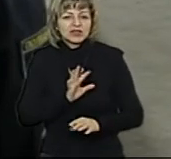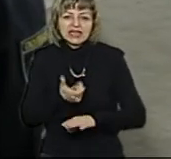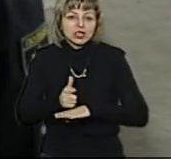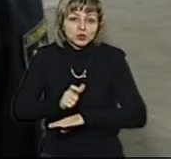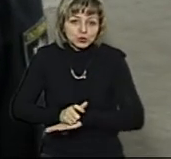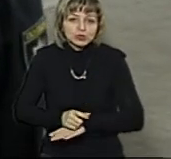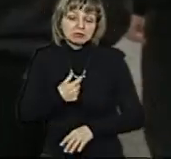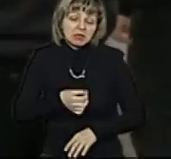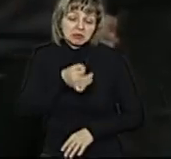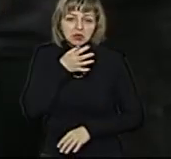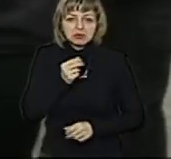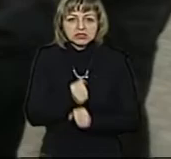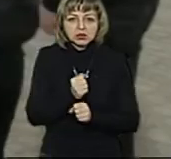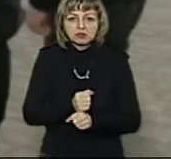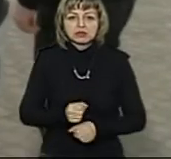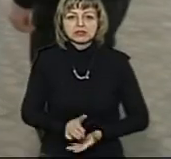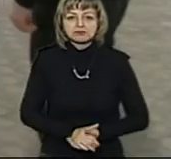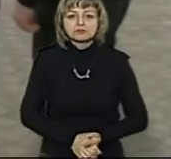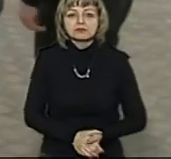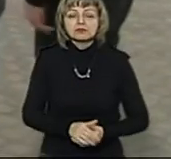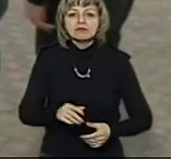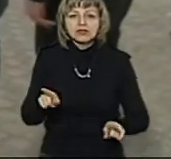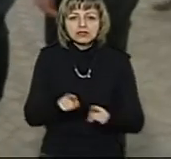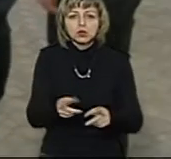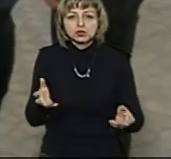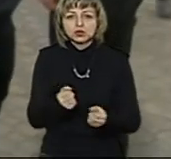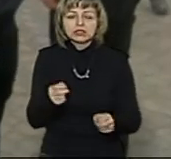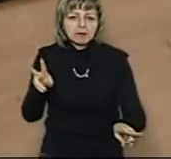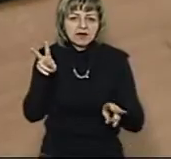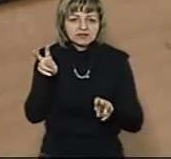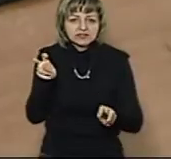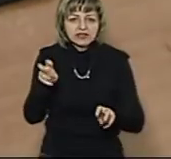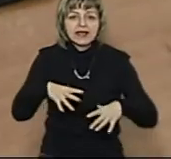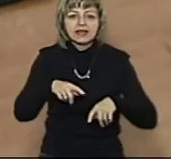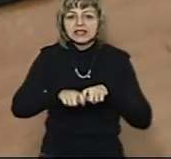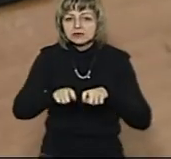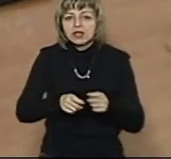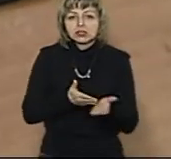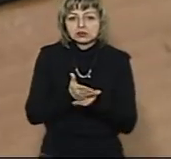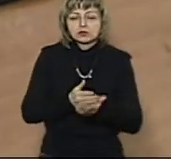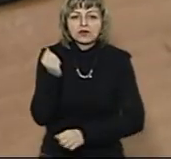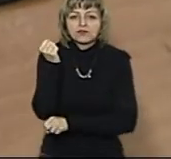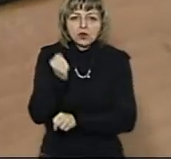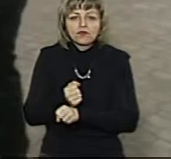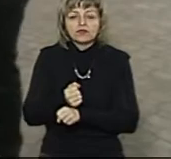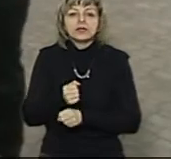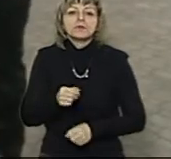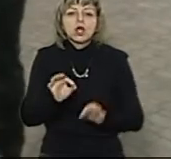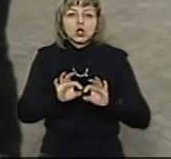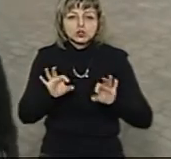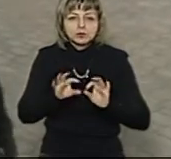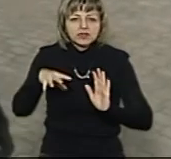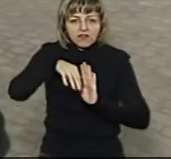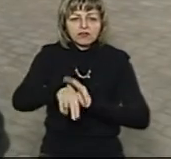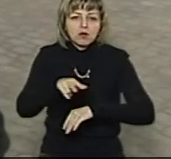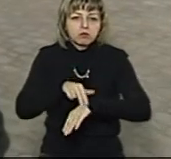подобається моя робота, задоволена. Чергове звання отримав і інспектор відділу організації несення служби в місті Ковелі Дмитро Гуцуляк. Розповідає, працював у